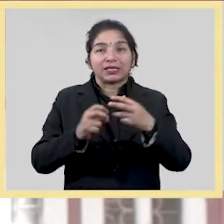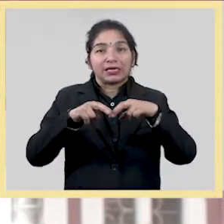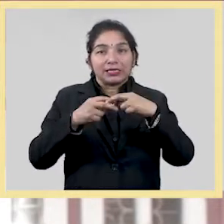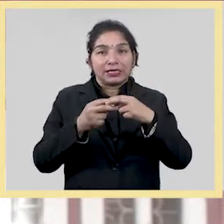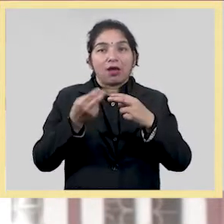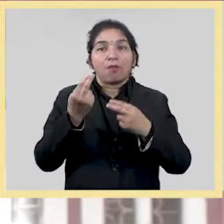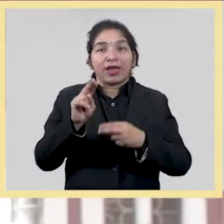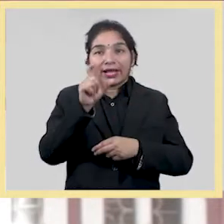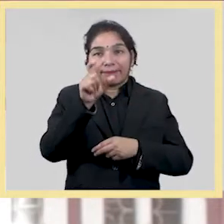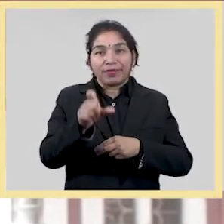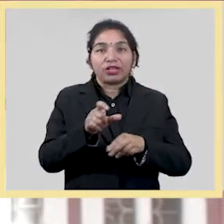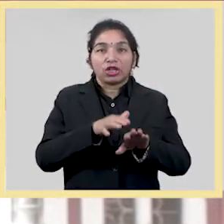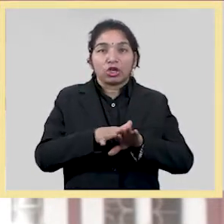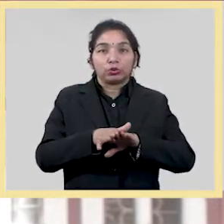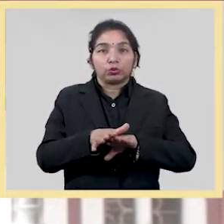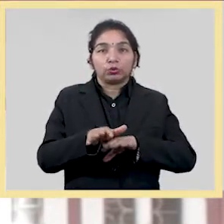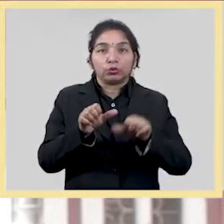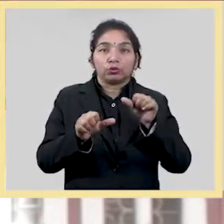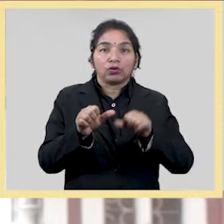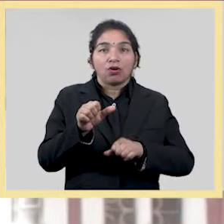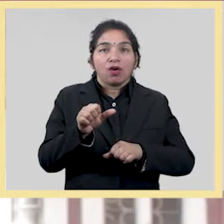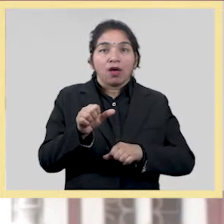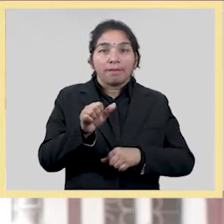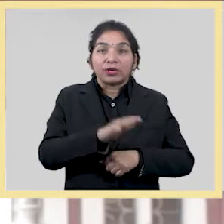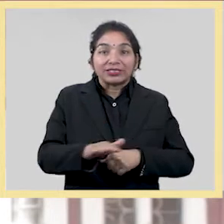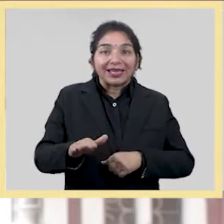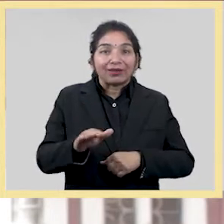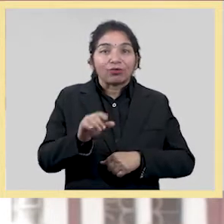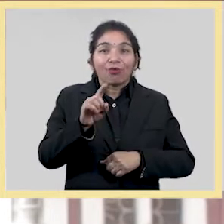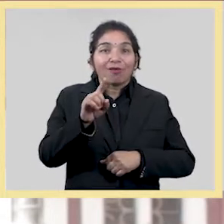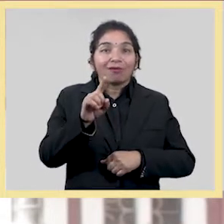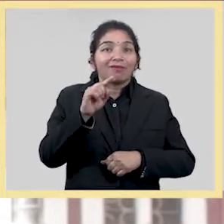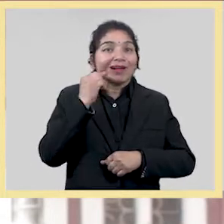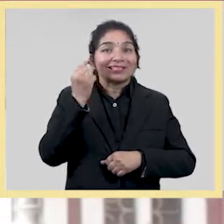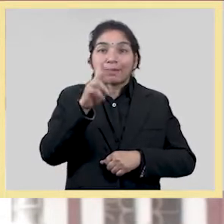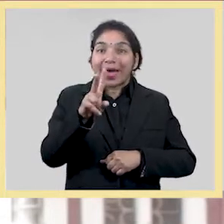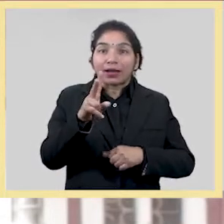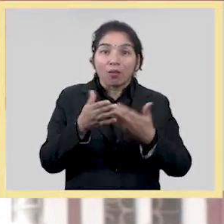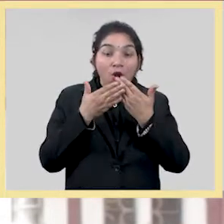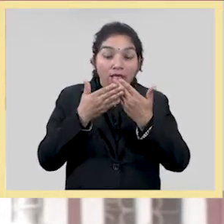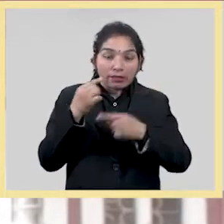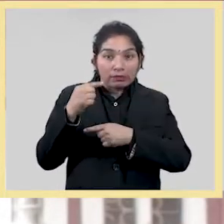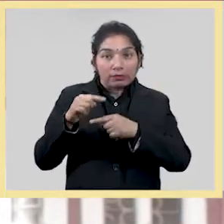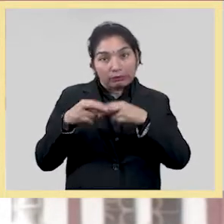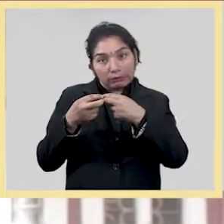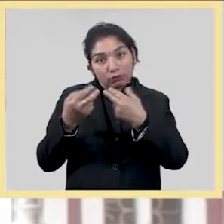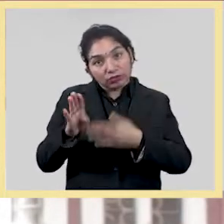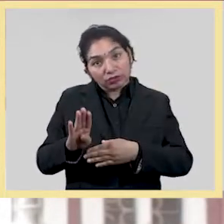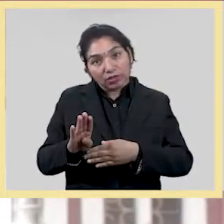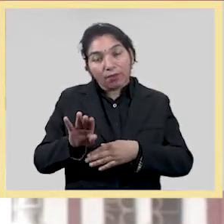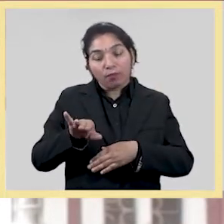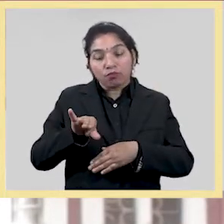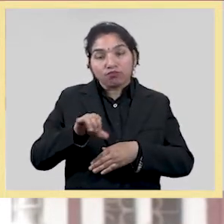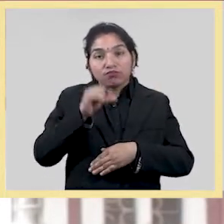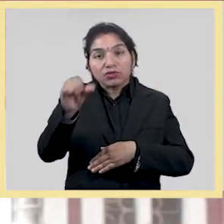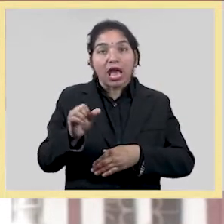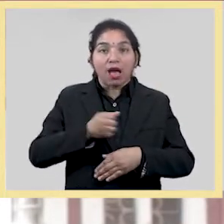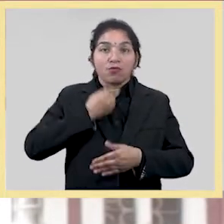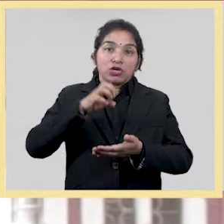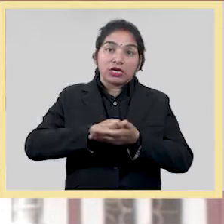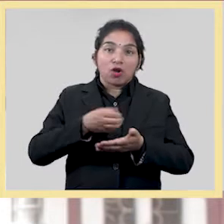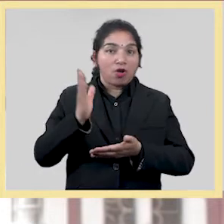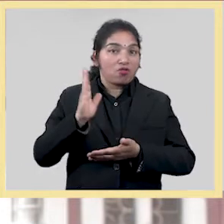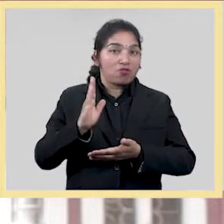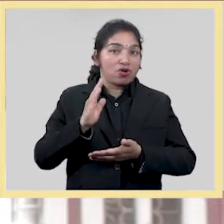पक्षघात भइसकेपछि जो बच्चाहरू कक्षा 12 पढ्दा पढ्दै मेरुदण्ड पक्षघात हुनुहुन्छ, उहाँहरूले मेरुदण्ड पक्षघात भइसकेपछि पुनः आफ्नो ठाउँमा गएर चाहिँ